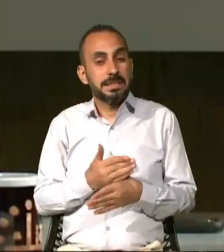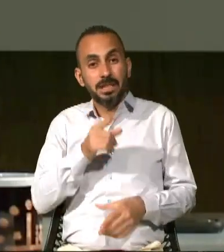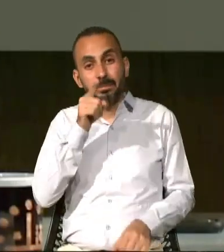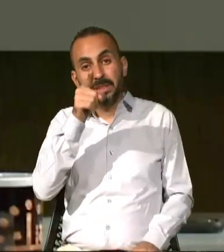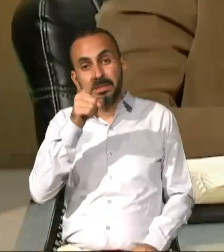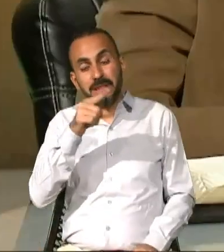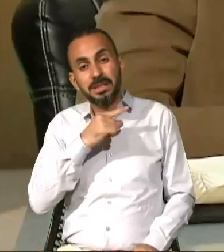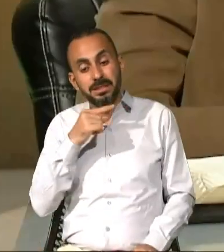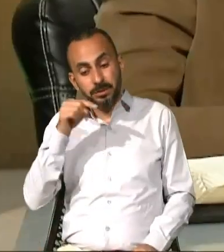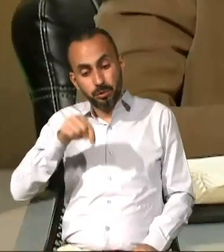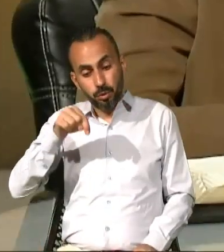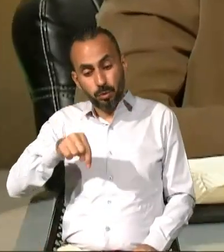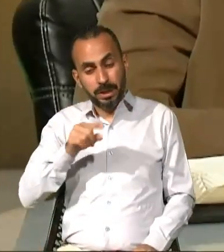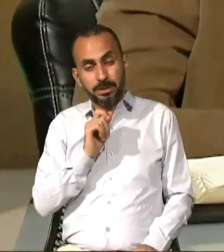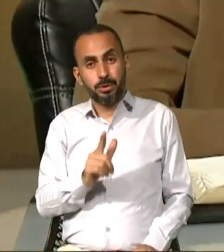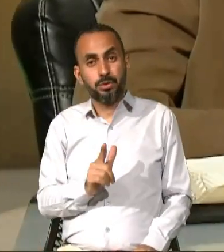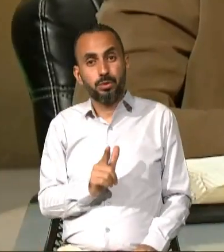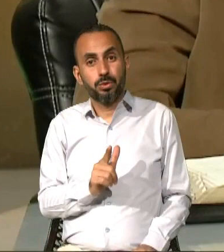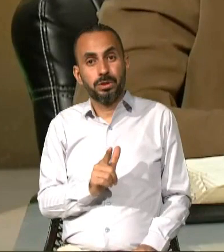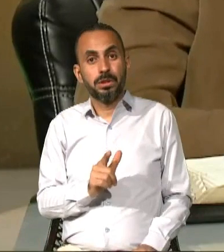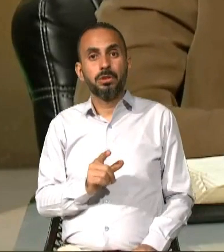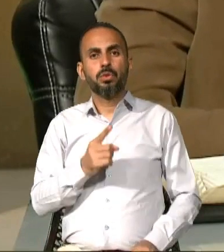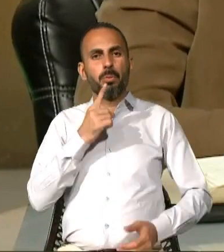ما المشهد بيعد أكتر